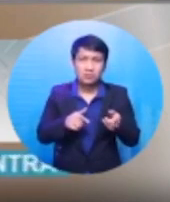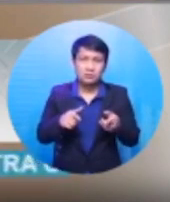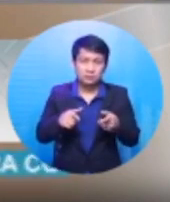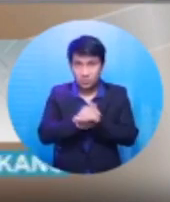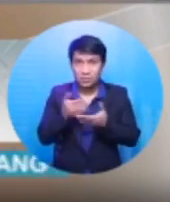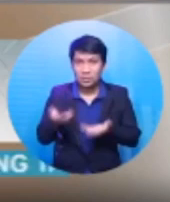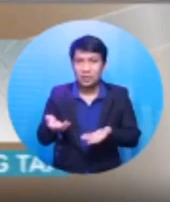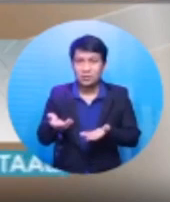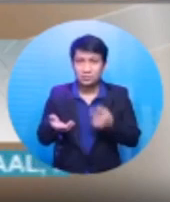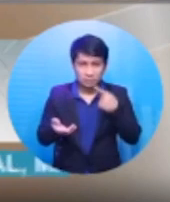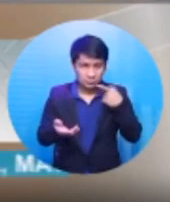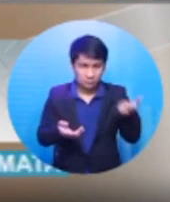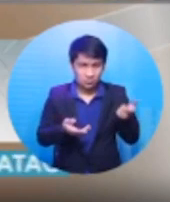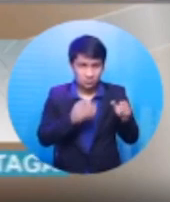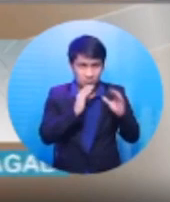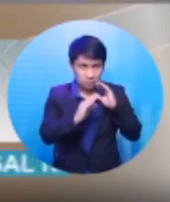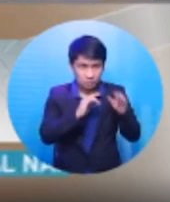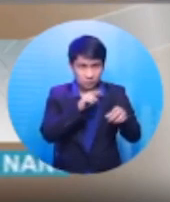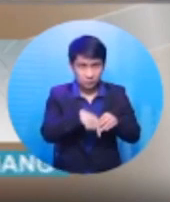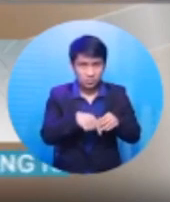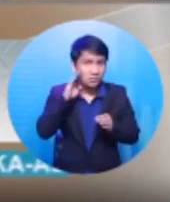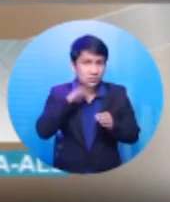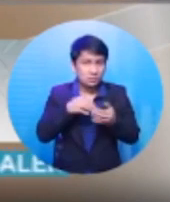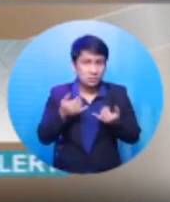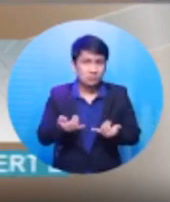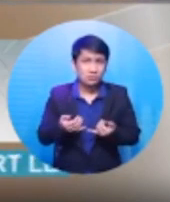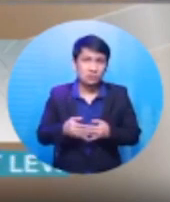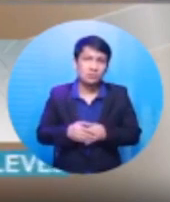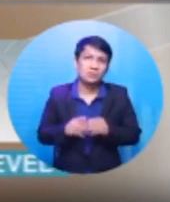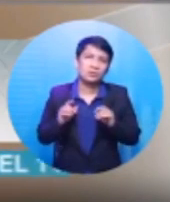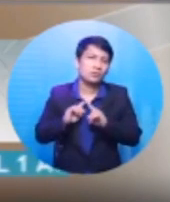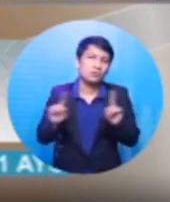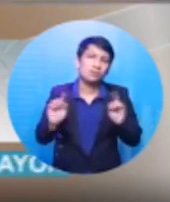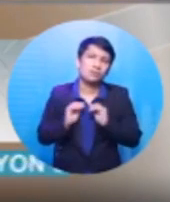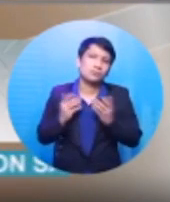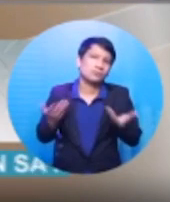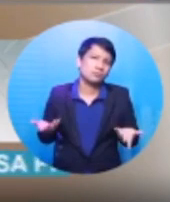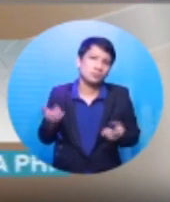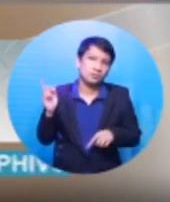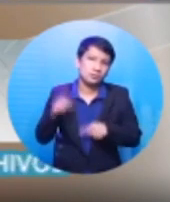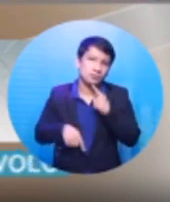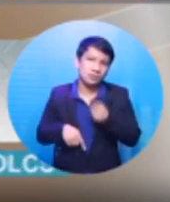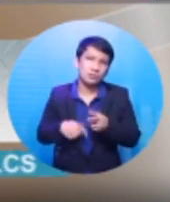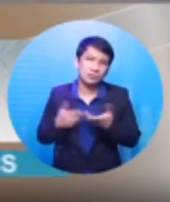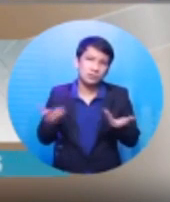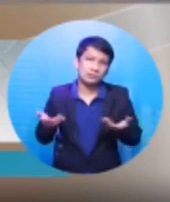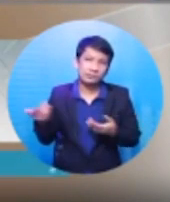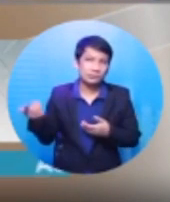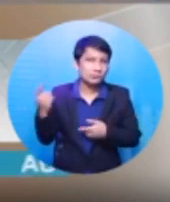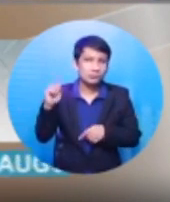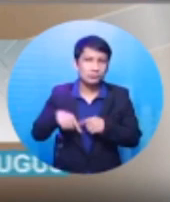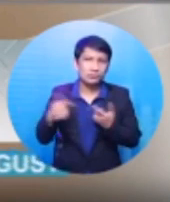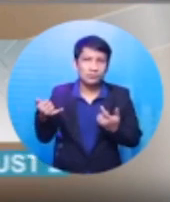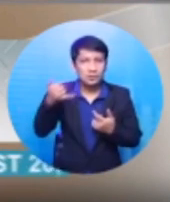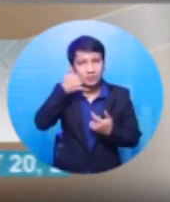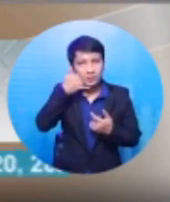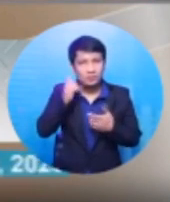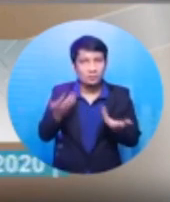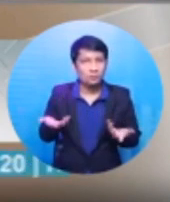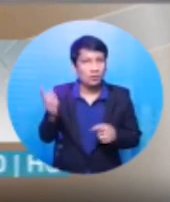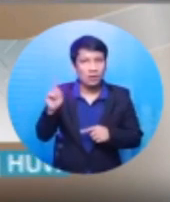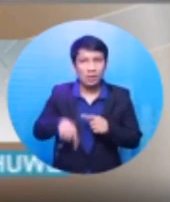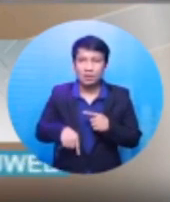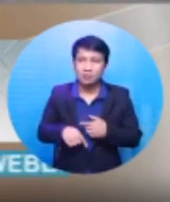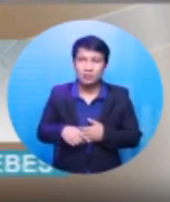kanyang Mister. Kayo ho ba may communication dito sa kapatid niyo? Wala din po, sir. Kung hindi po siya po tumatawag niya, gano'n dito sa amin,